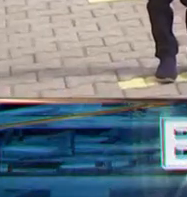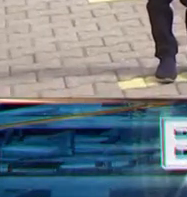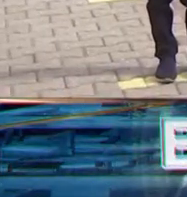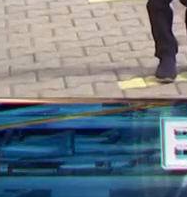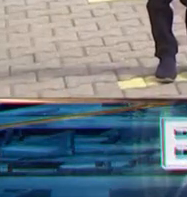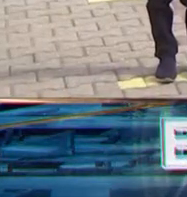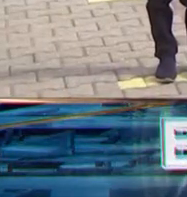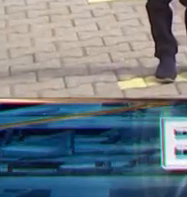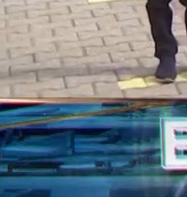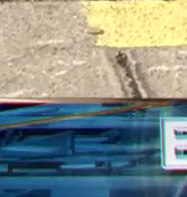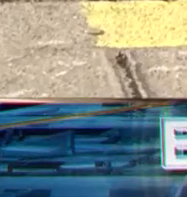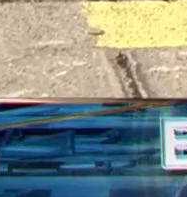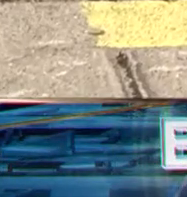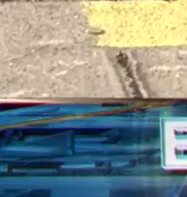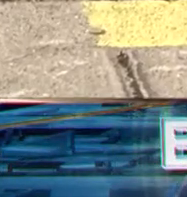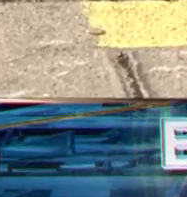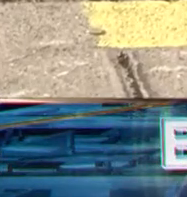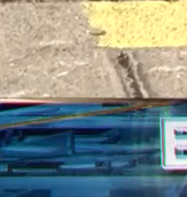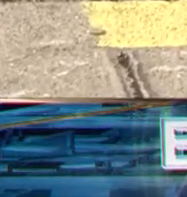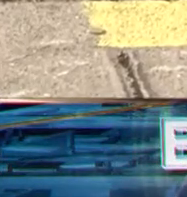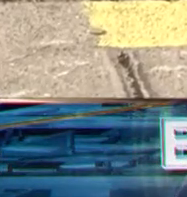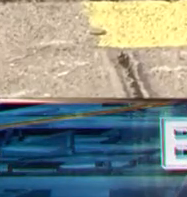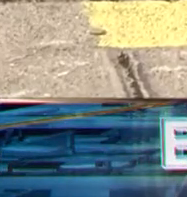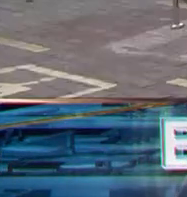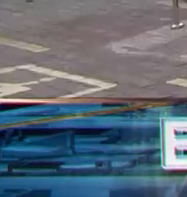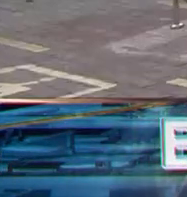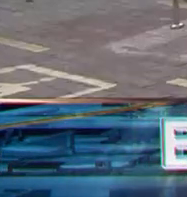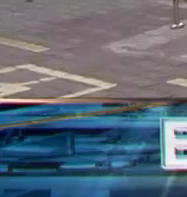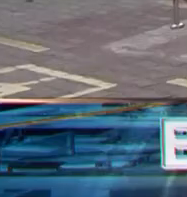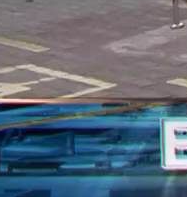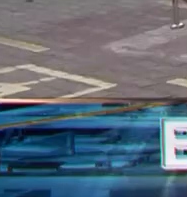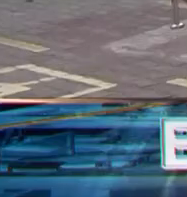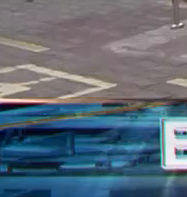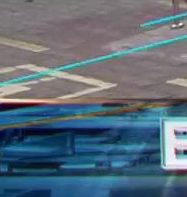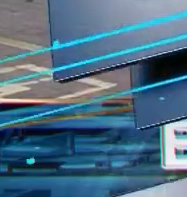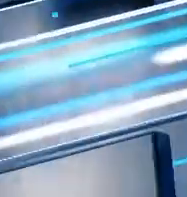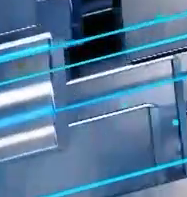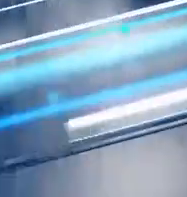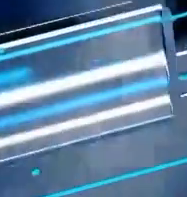Бүгін білім күні, 45 мыңнан аса жетісулық мектеп табалдырығын аттады.